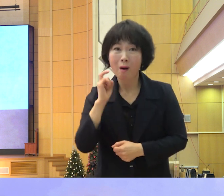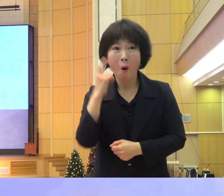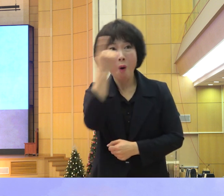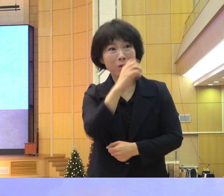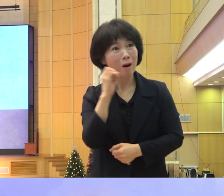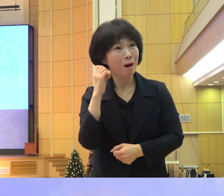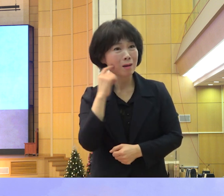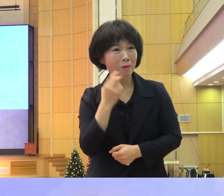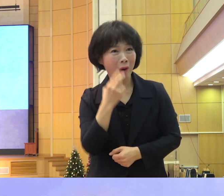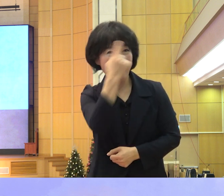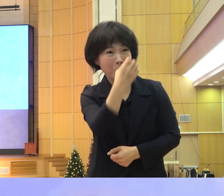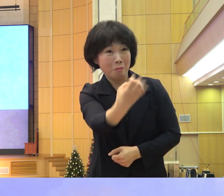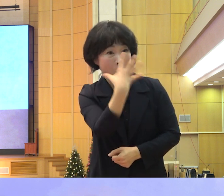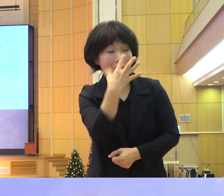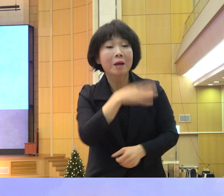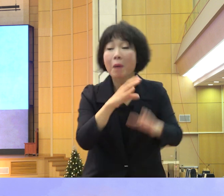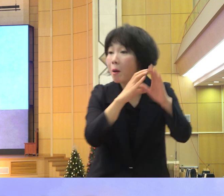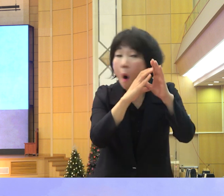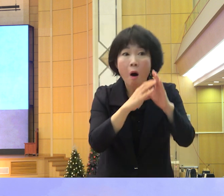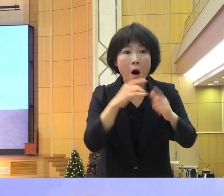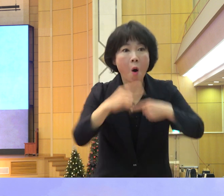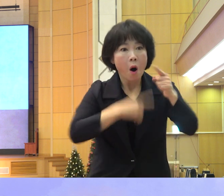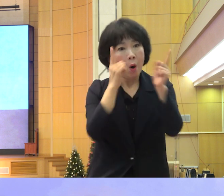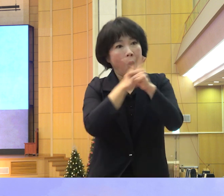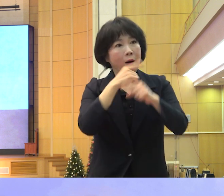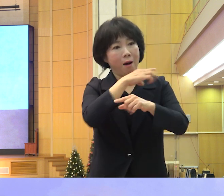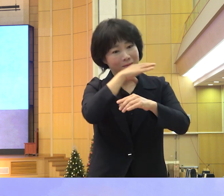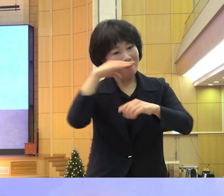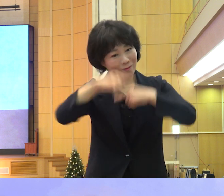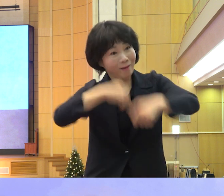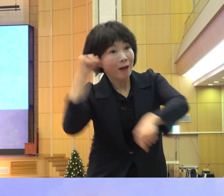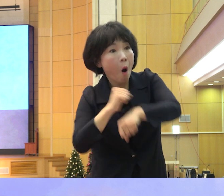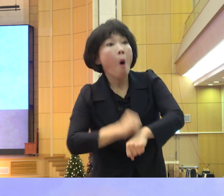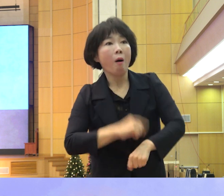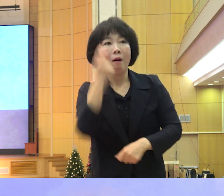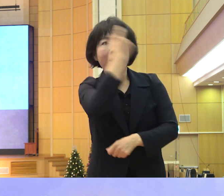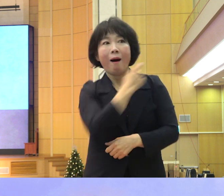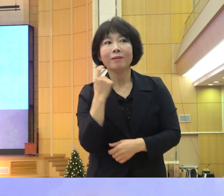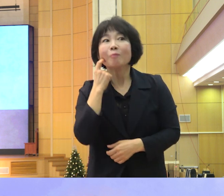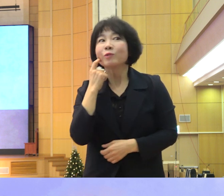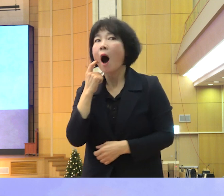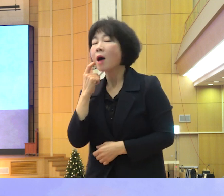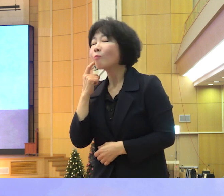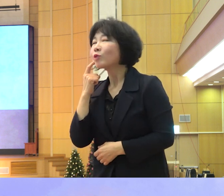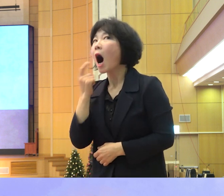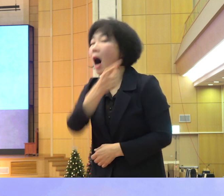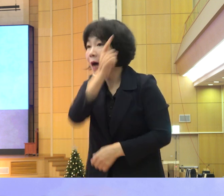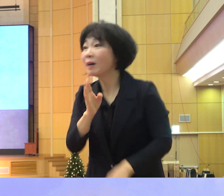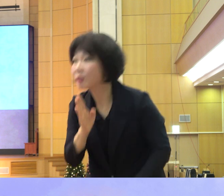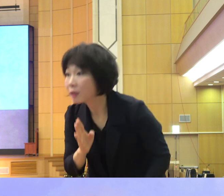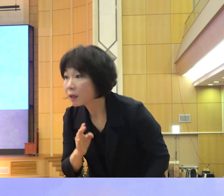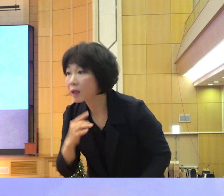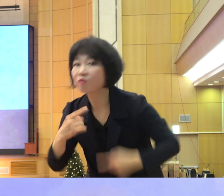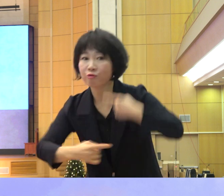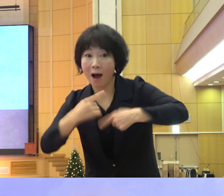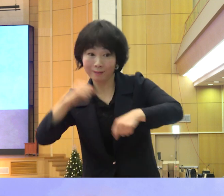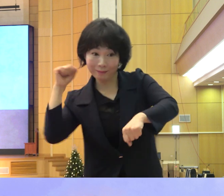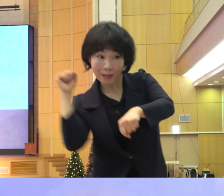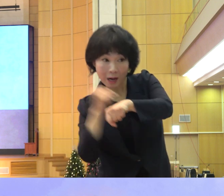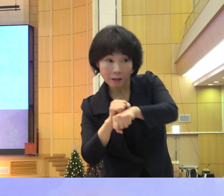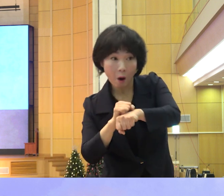코가 섰느니 뭐 납작 코가 어쩌니 그거 실제 한번 재봐봐. 몇 미리 차이 납니까